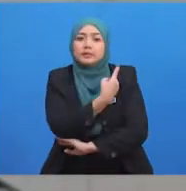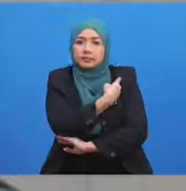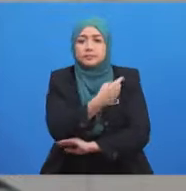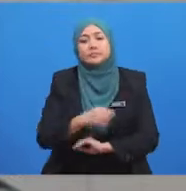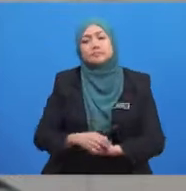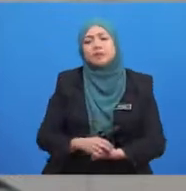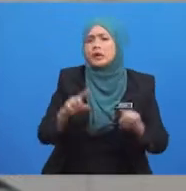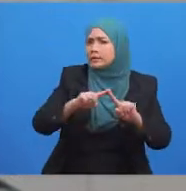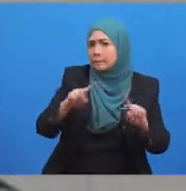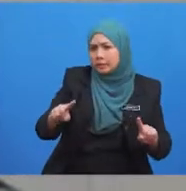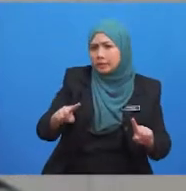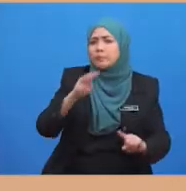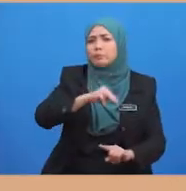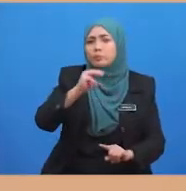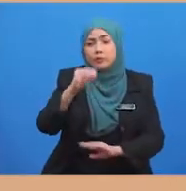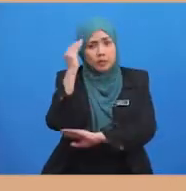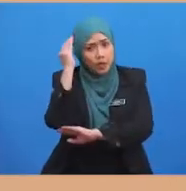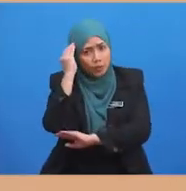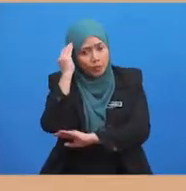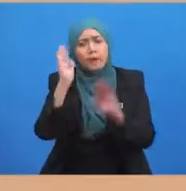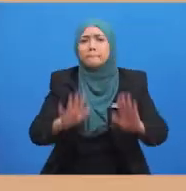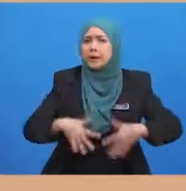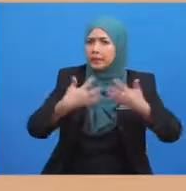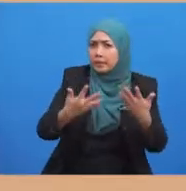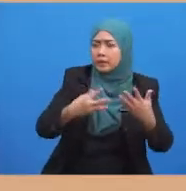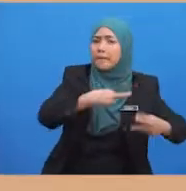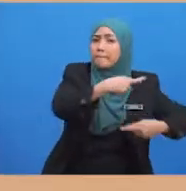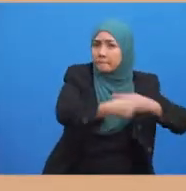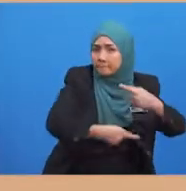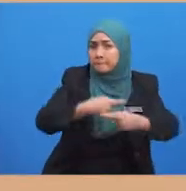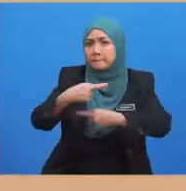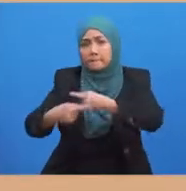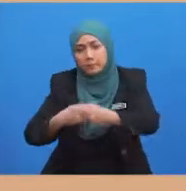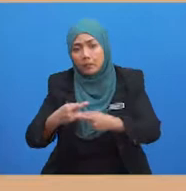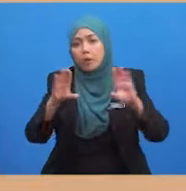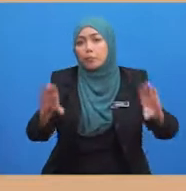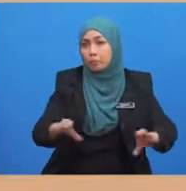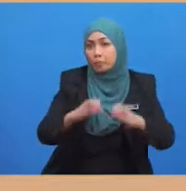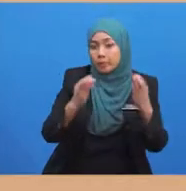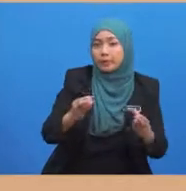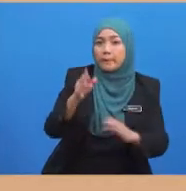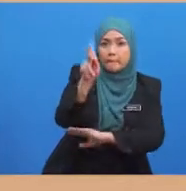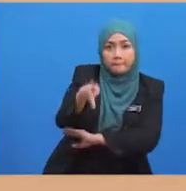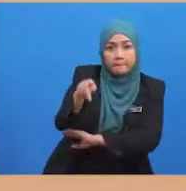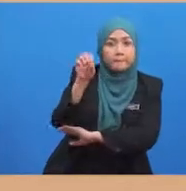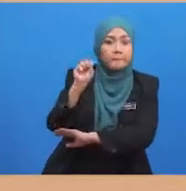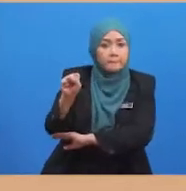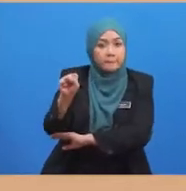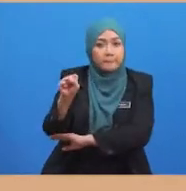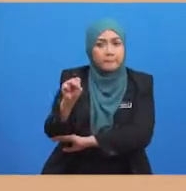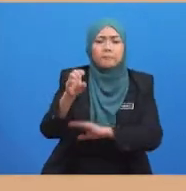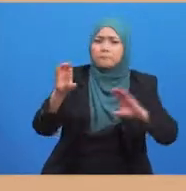Tapi, adakah anda tahu bagaimana proses pembuatan polimer sintetik